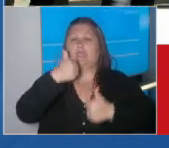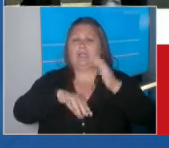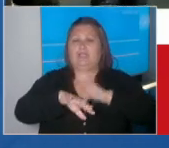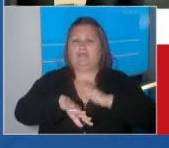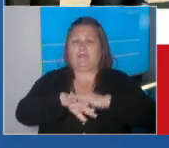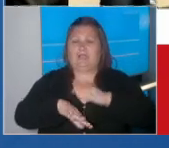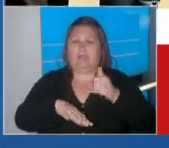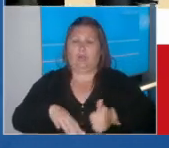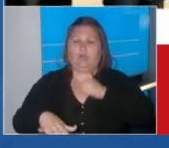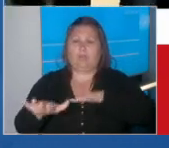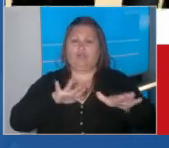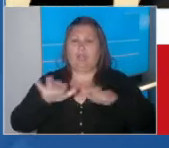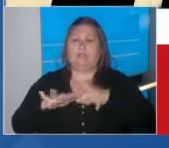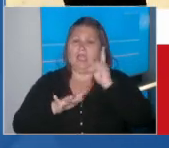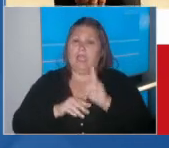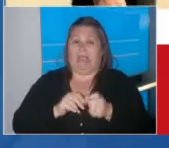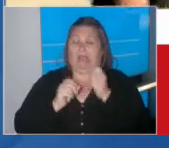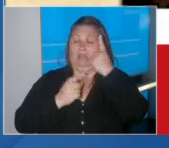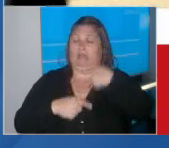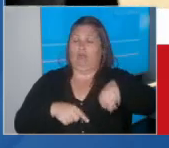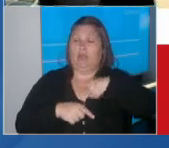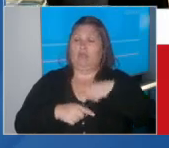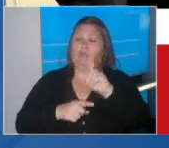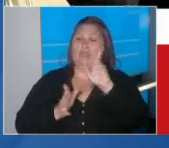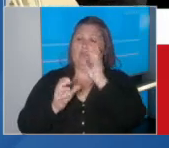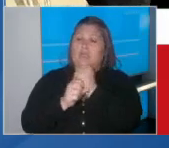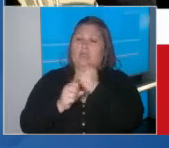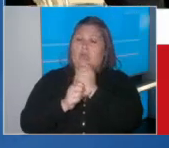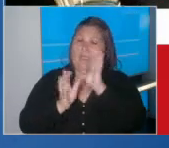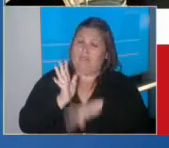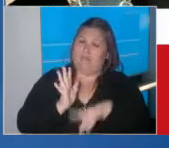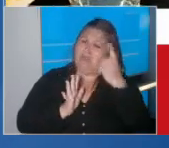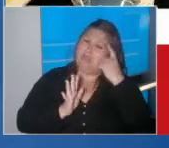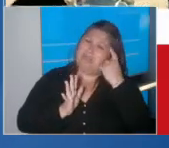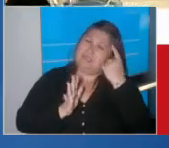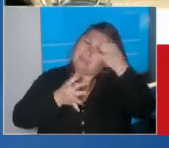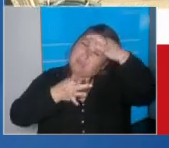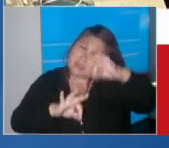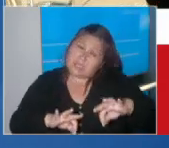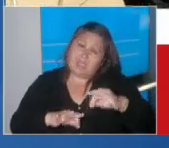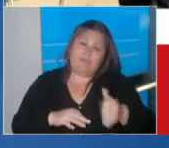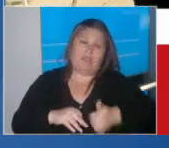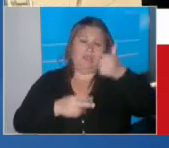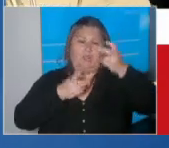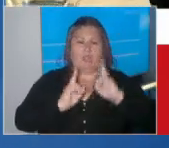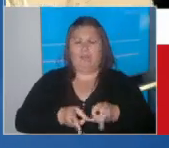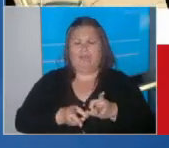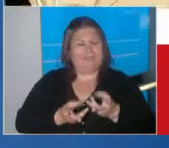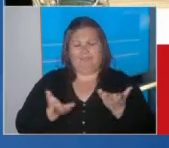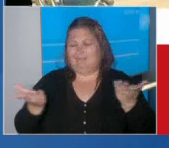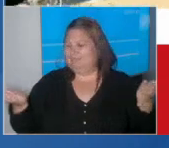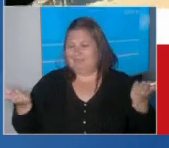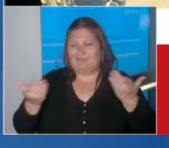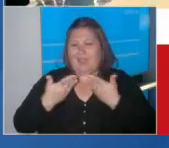של ראש ממשלה שצריך להניג את כולנו, ומי שעושה לו הנחה וחושב שזה רק עניין מוסרי, אבל לנהל הוא יכול, חבר'ה, אין